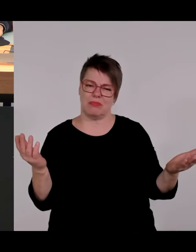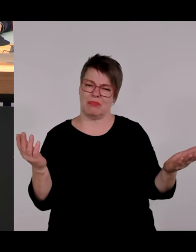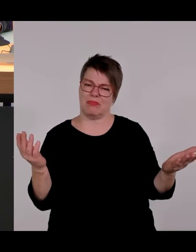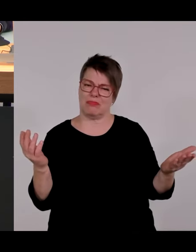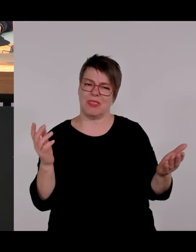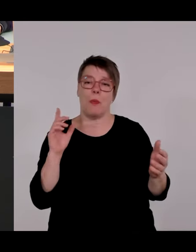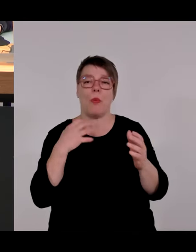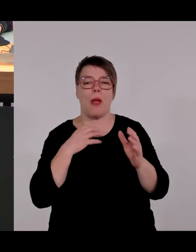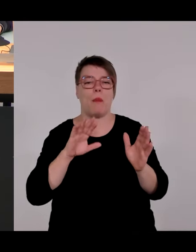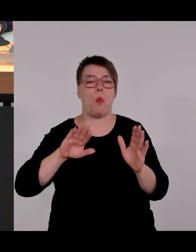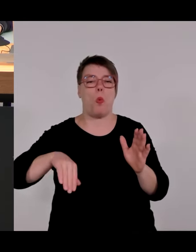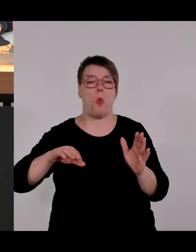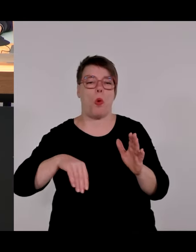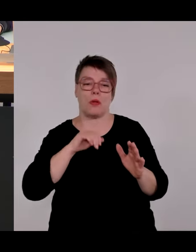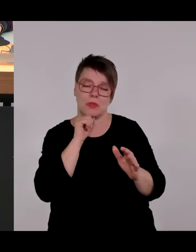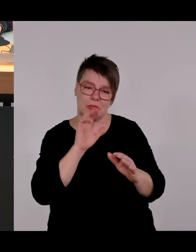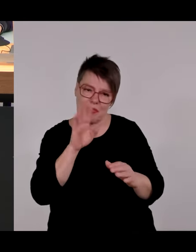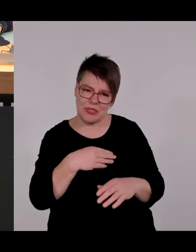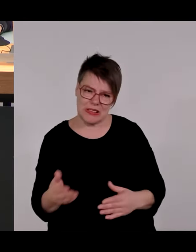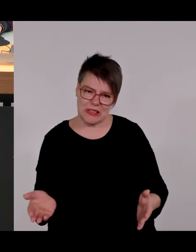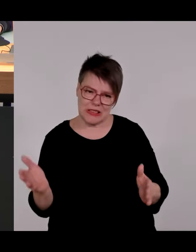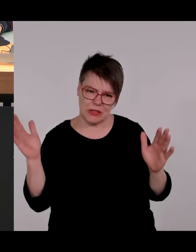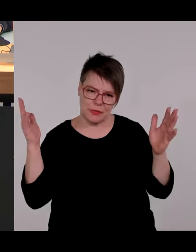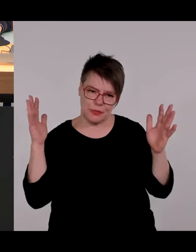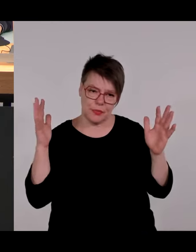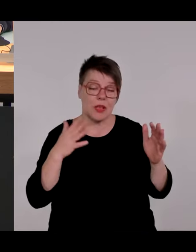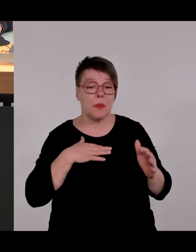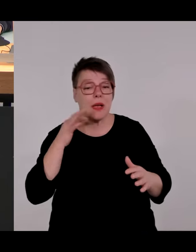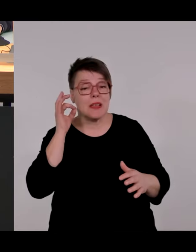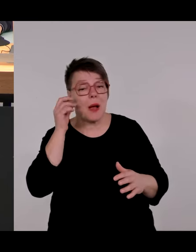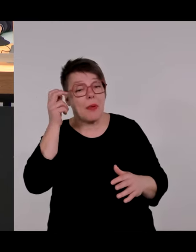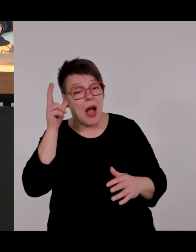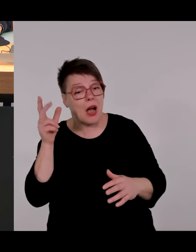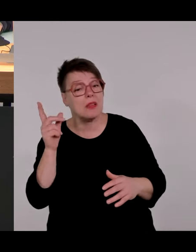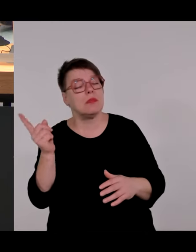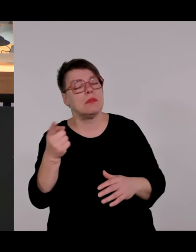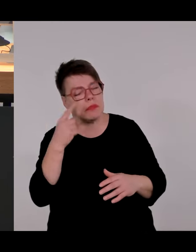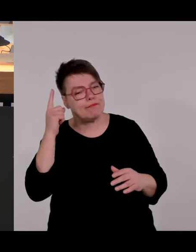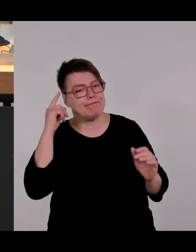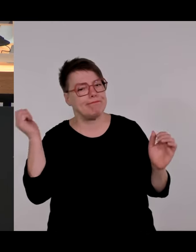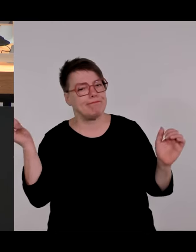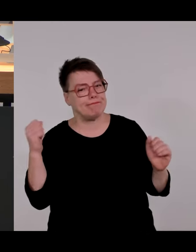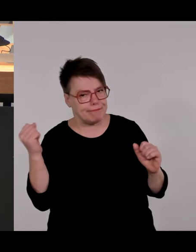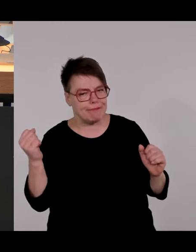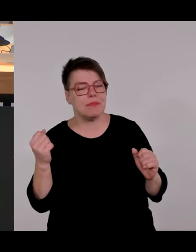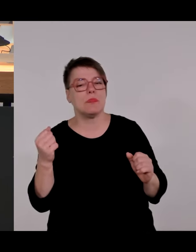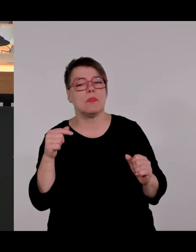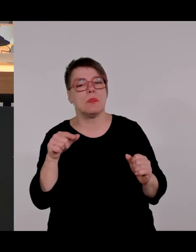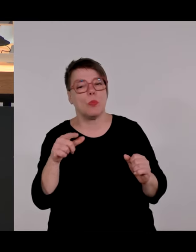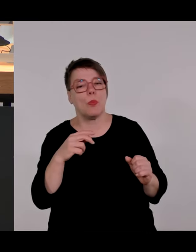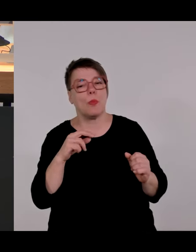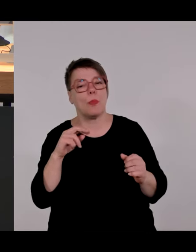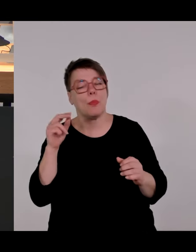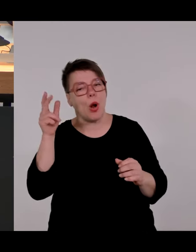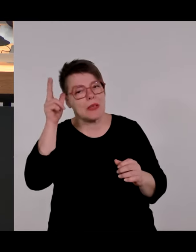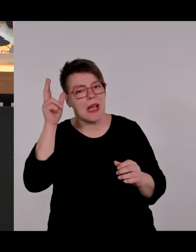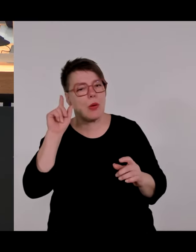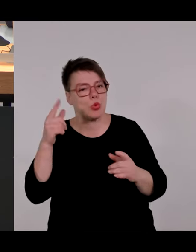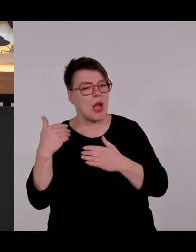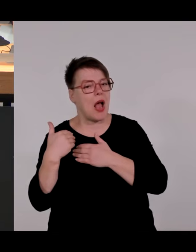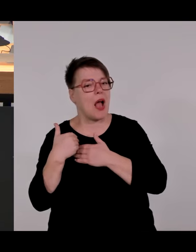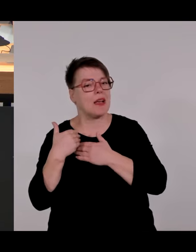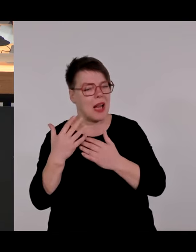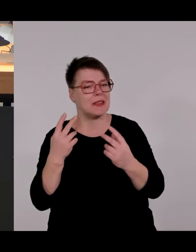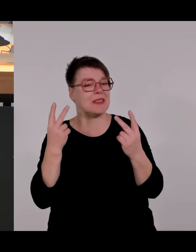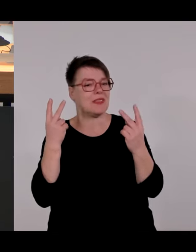leider ist es genau die SPD, die da im Bund gerade auf die Bremse tritt. Also setzen Sie sich bitte ein. Wenn wir wirklich Entlastung wollen, dann brauchen Zugewanderte schnell